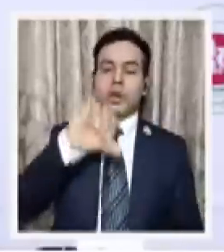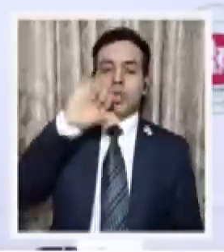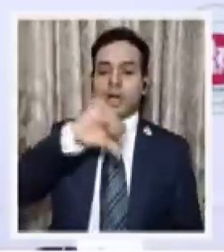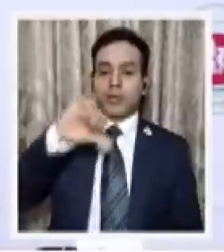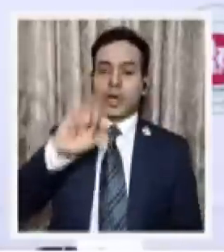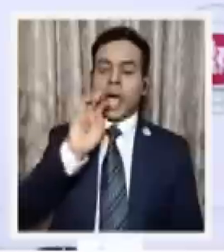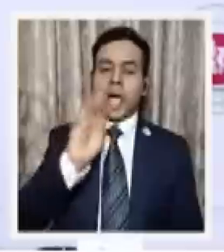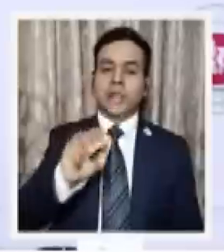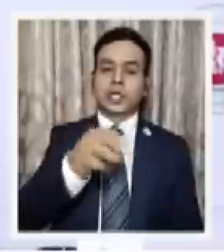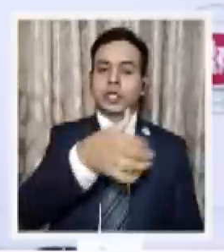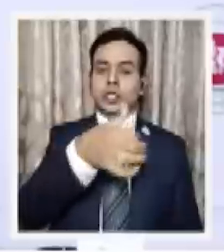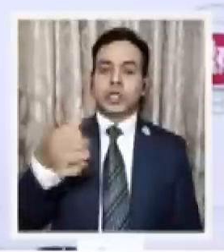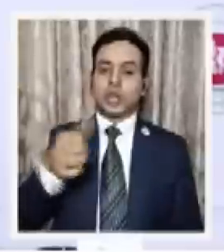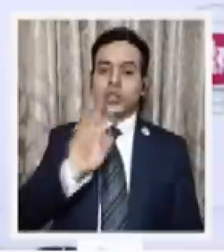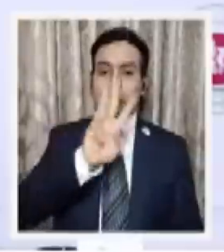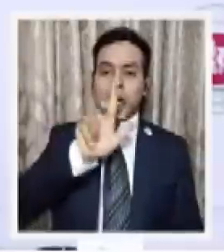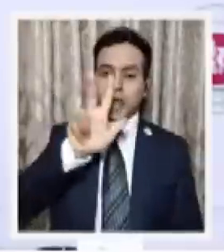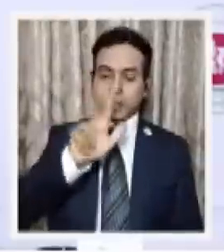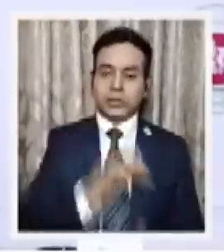3,99,638 জন। বর্তমানে কোয়ারেন্টাইনে আছেন